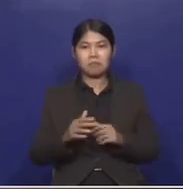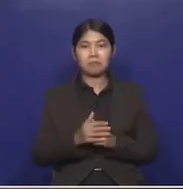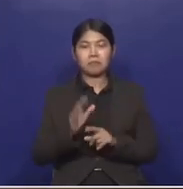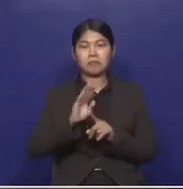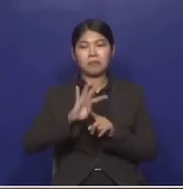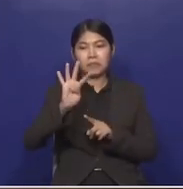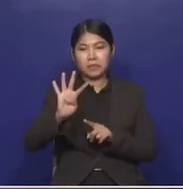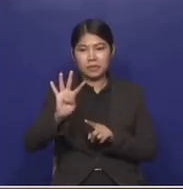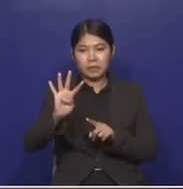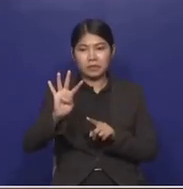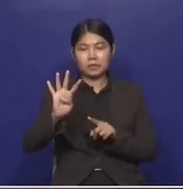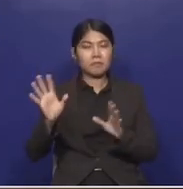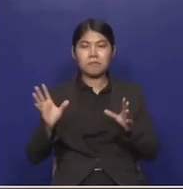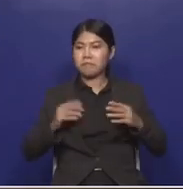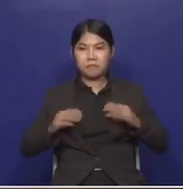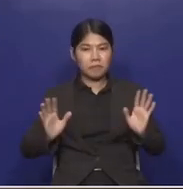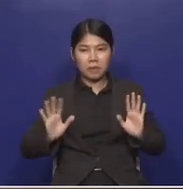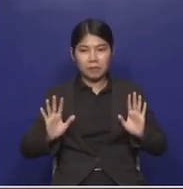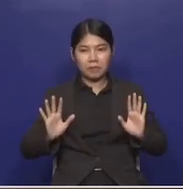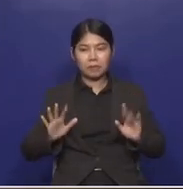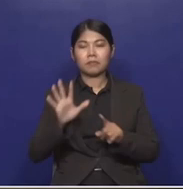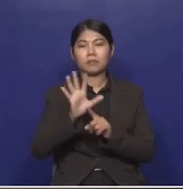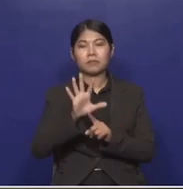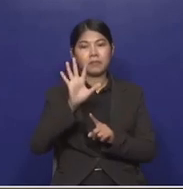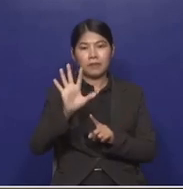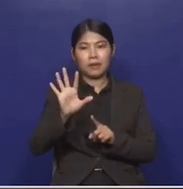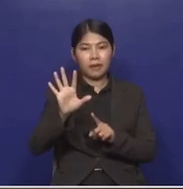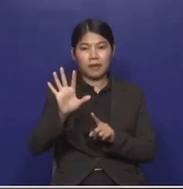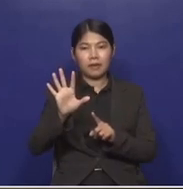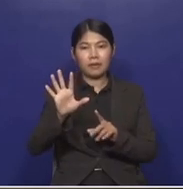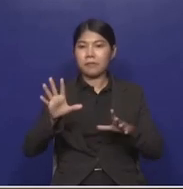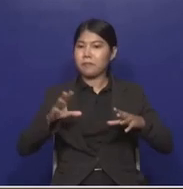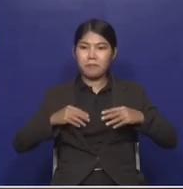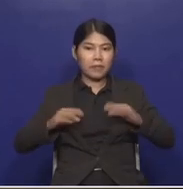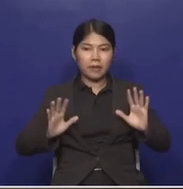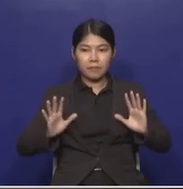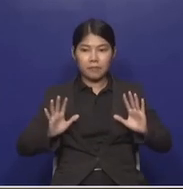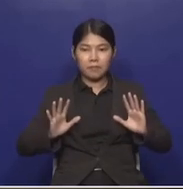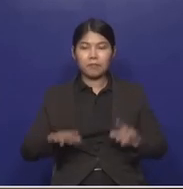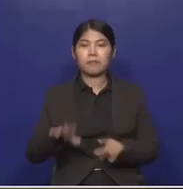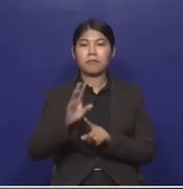บับที่4ไม่รับหลักการฉบับที่5ไม่รับหลักการ